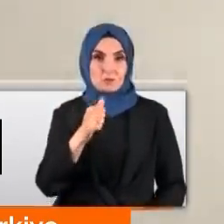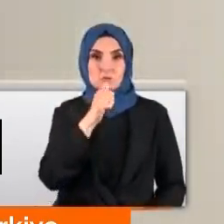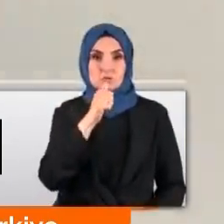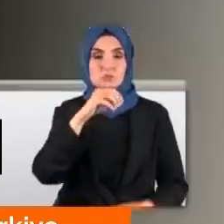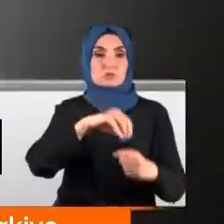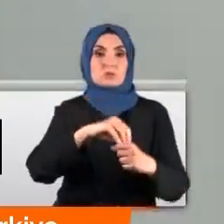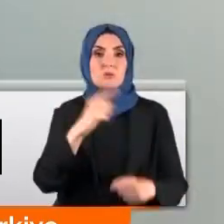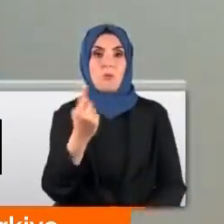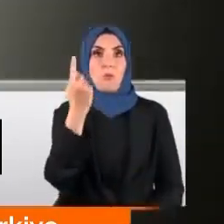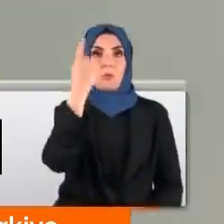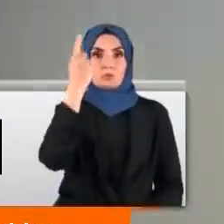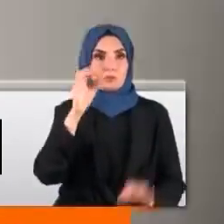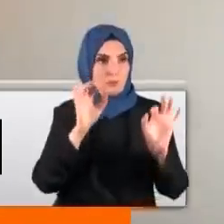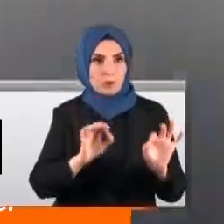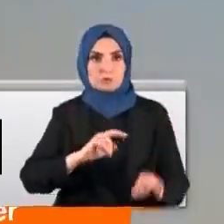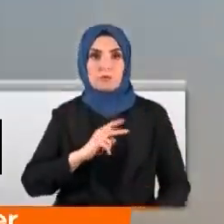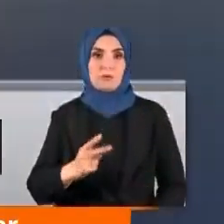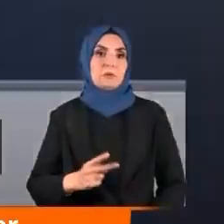kadar.